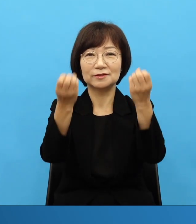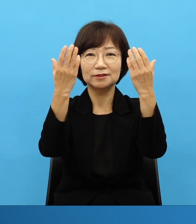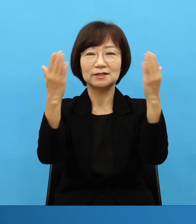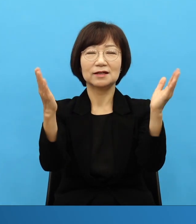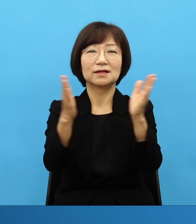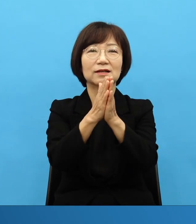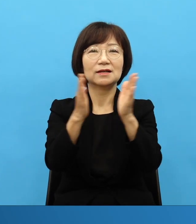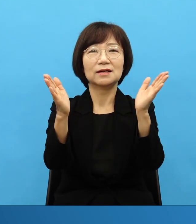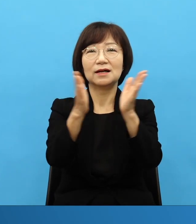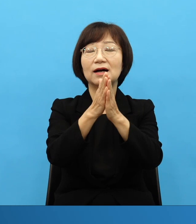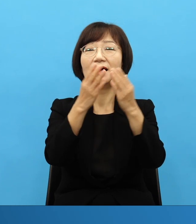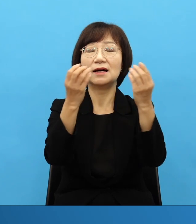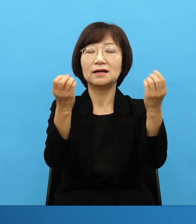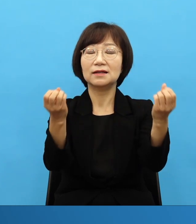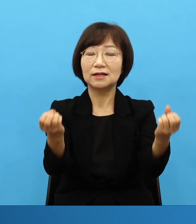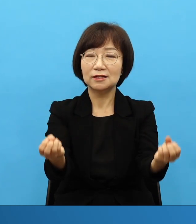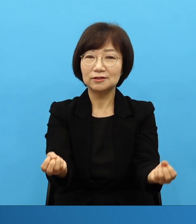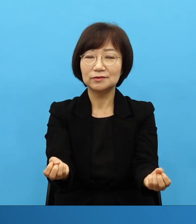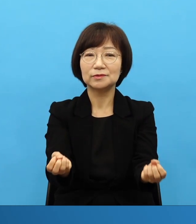할렐루야